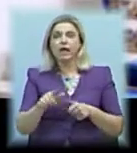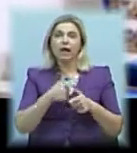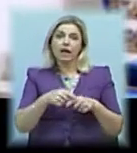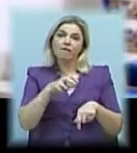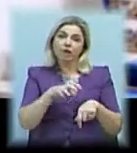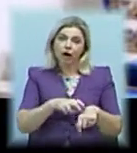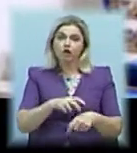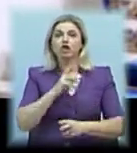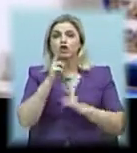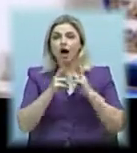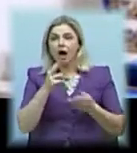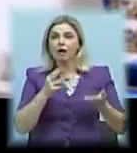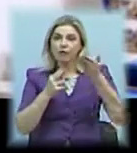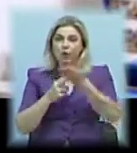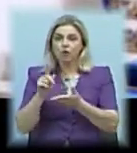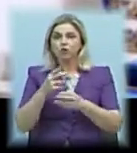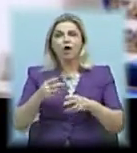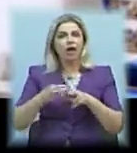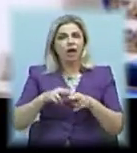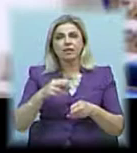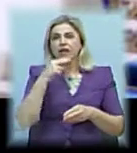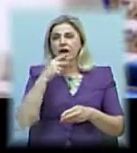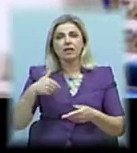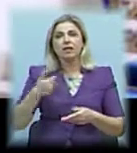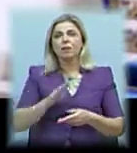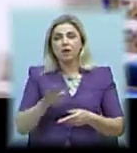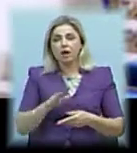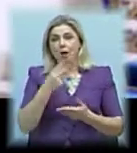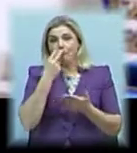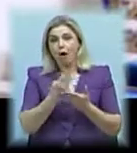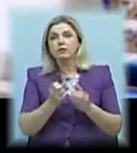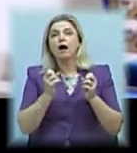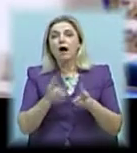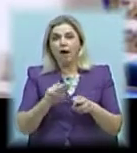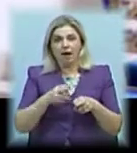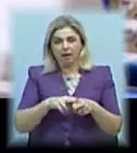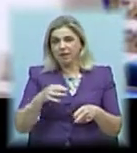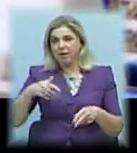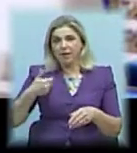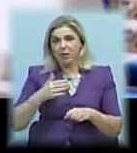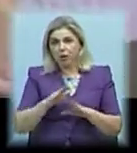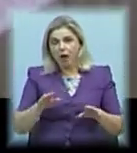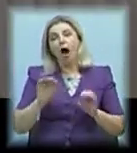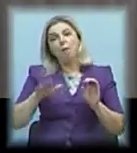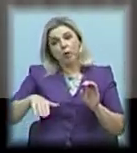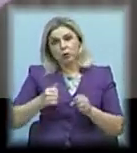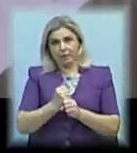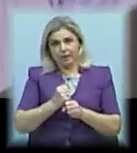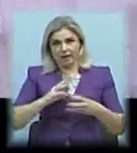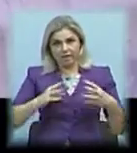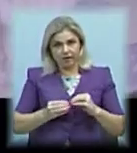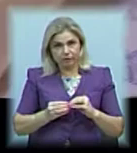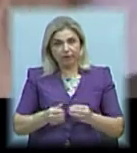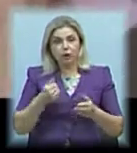лікар, скаргу, що ці ліки не працюють, показати, як вони не працюють, тоді ми можемо робити якісь висновки. До кінця